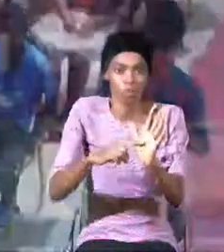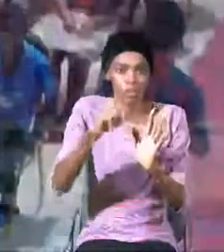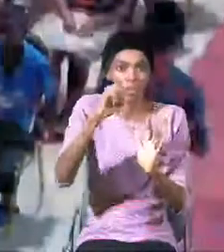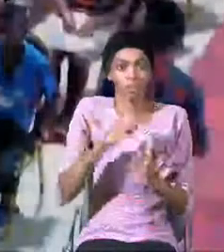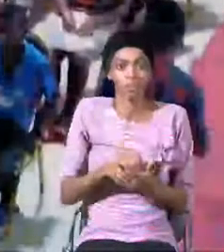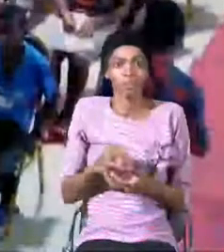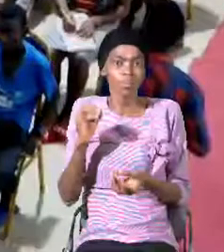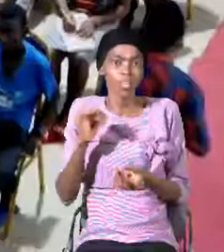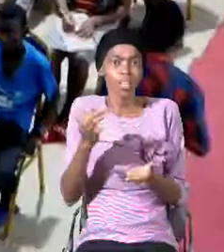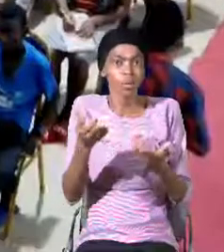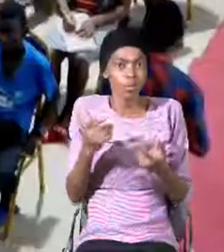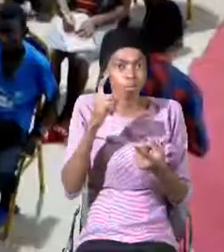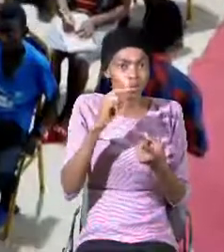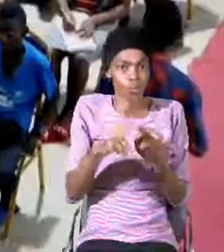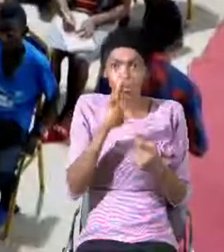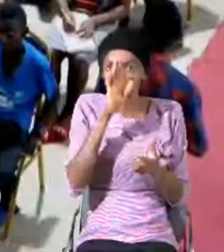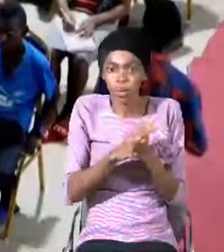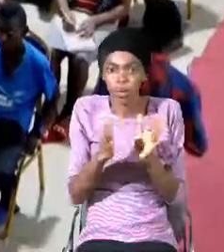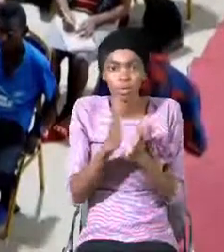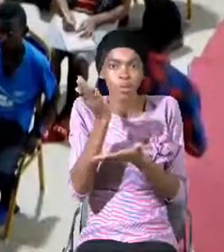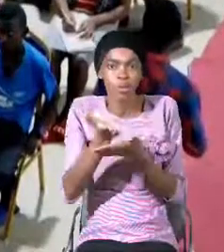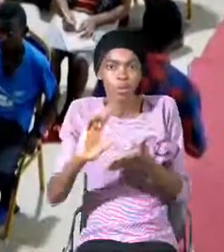Il veut que tu sois un trophée